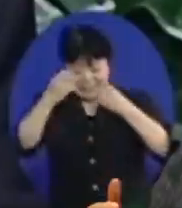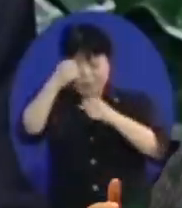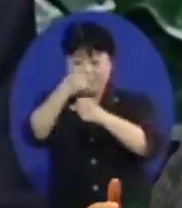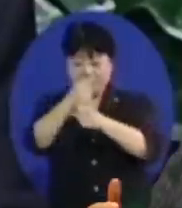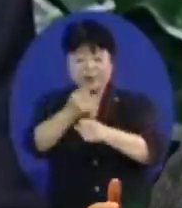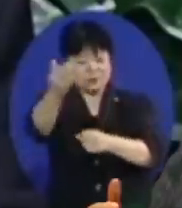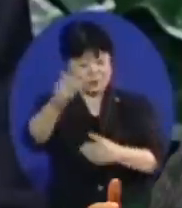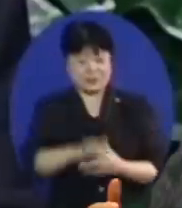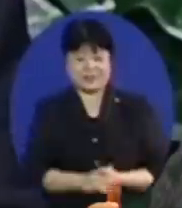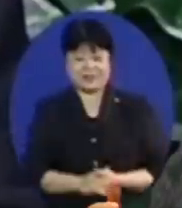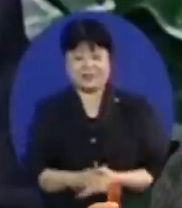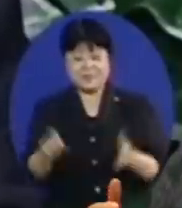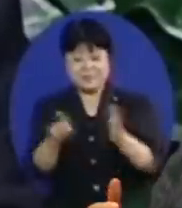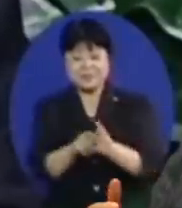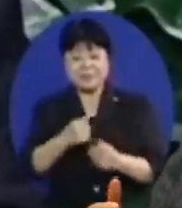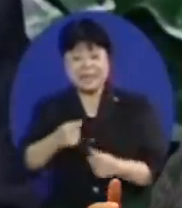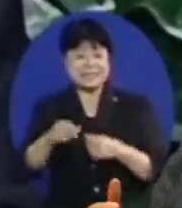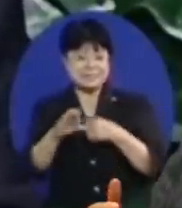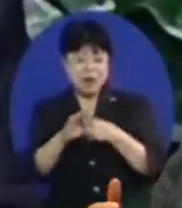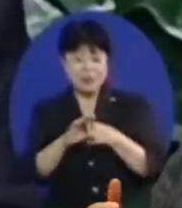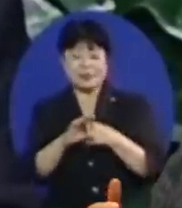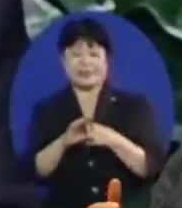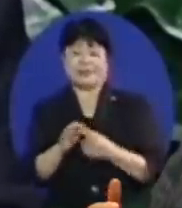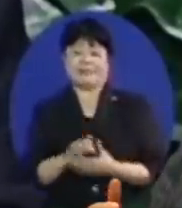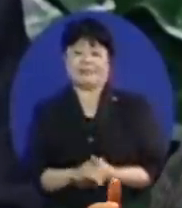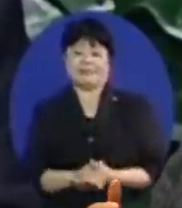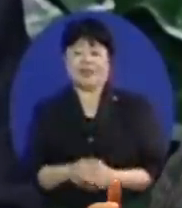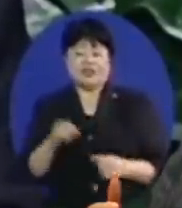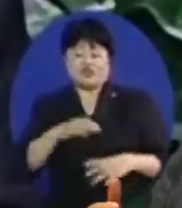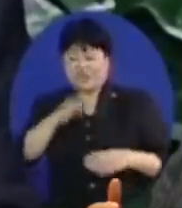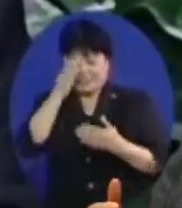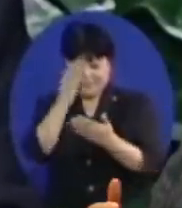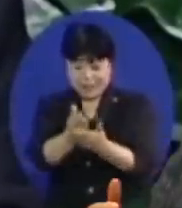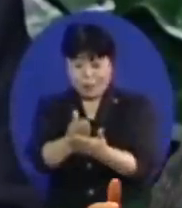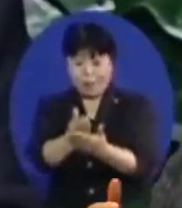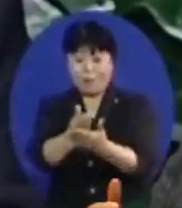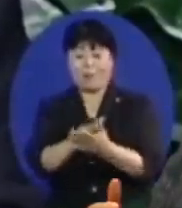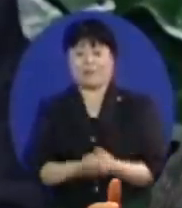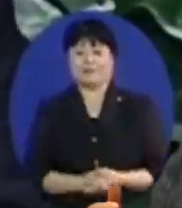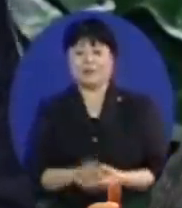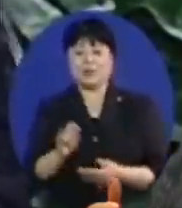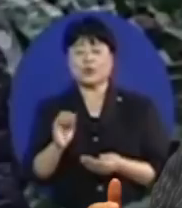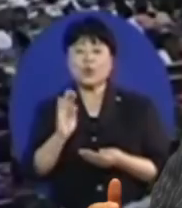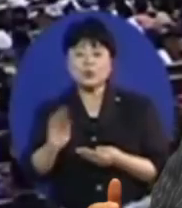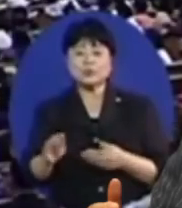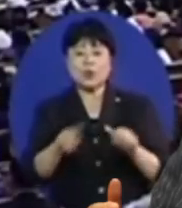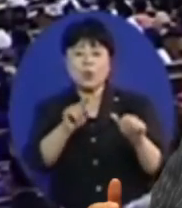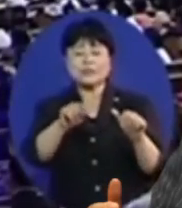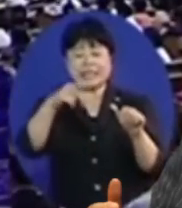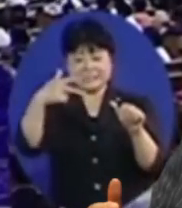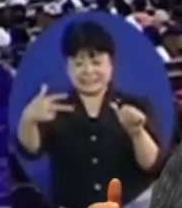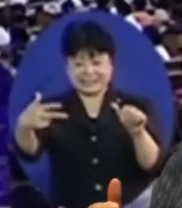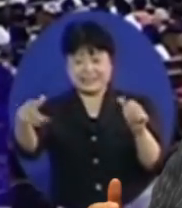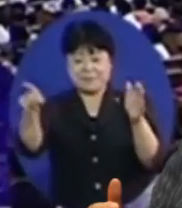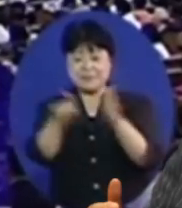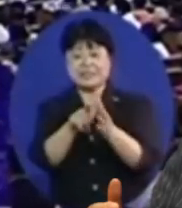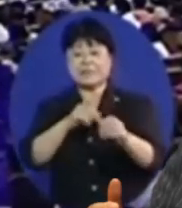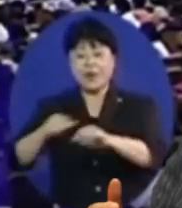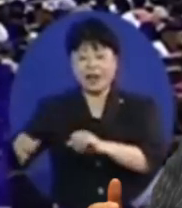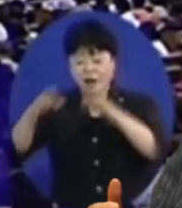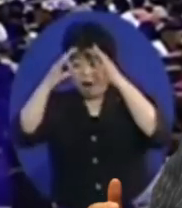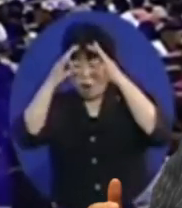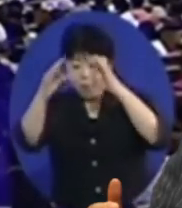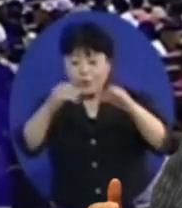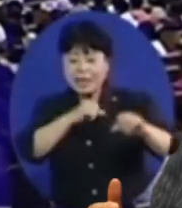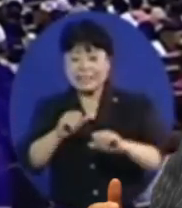것입니다. 그렇기 때문에 믿음을 가졌으면 두려워하지 말아야 되는 것입니다. 고린도후서 5장 7절에 우리가 믿음으로 행하고 보는